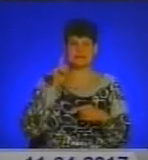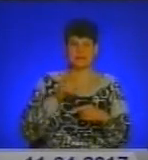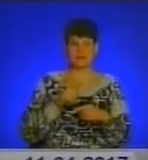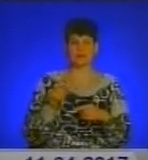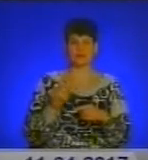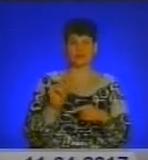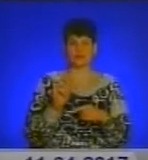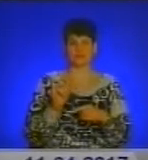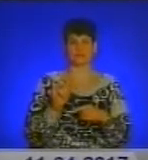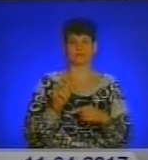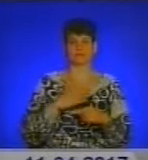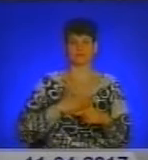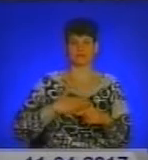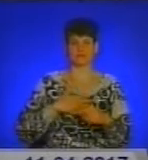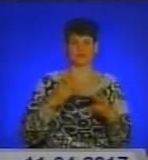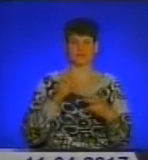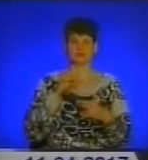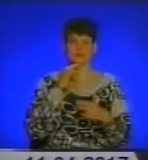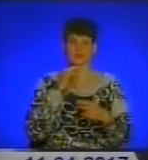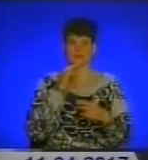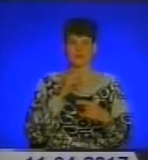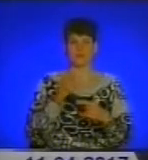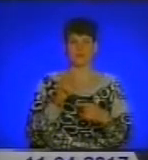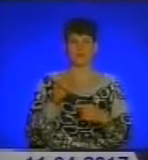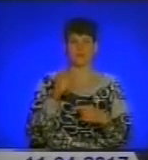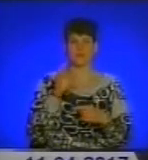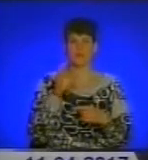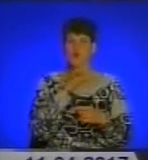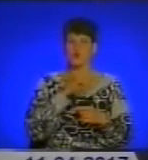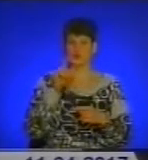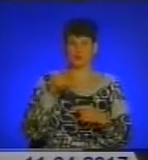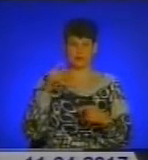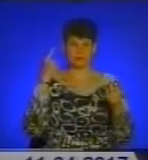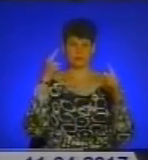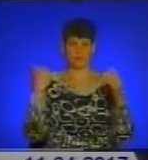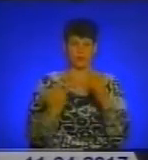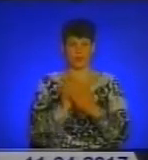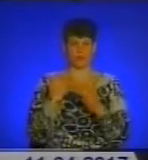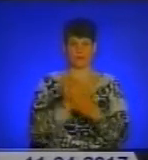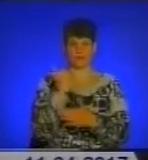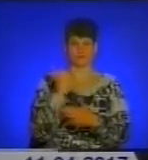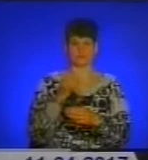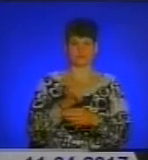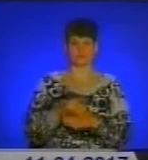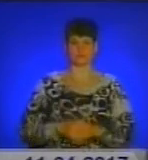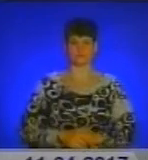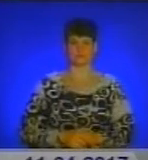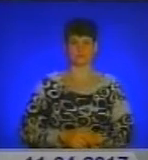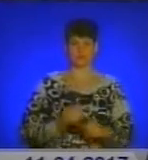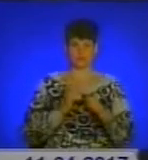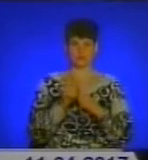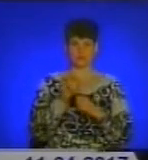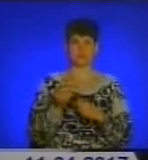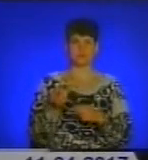ж правоохоронці застерігають бути пильними, бо злодії кожного разу придумують нові схеми шахрайств. Часто до вас